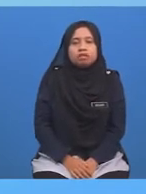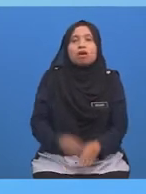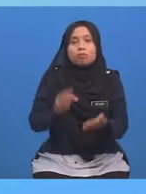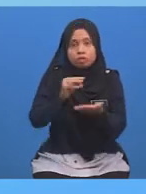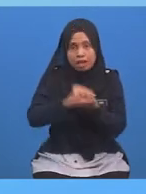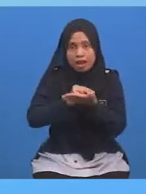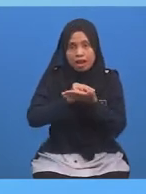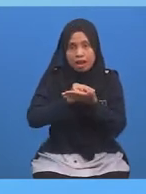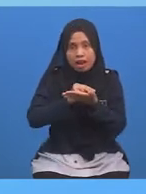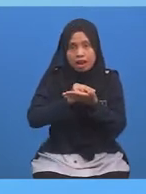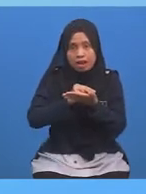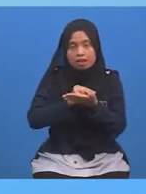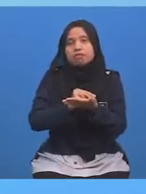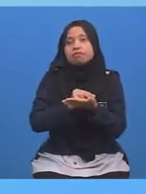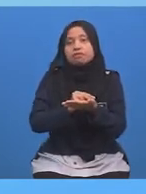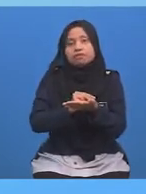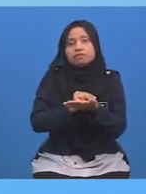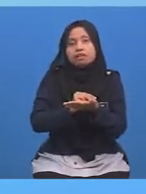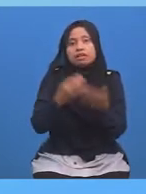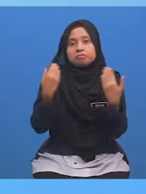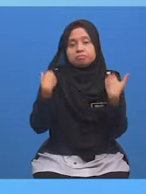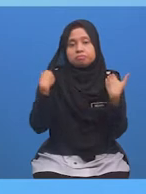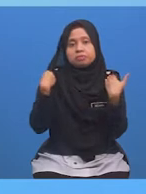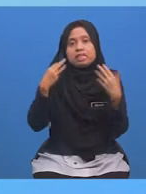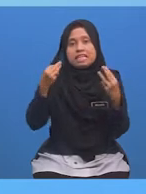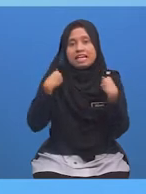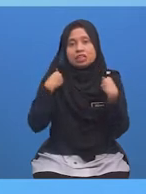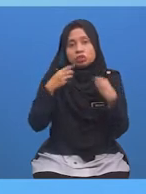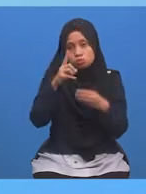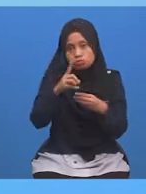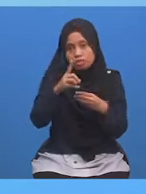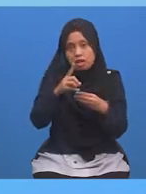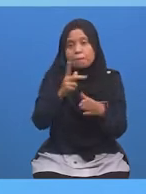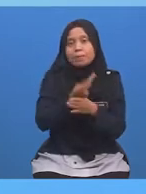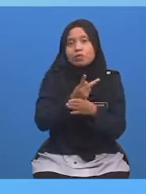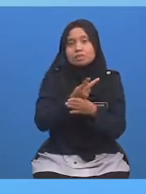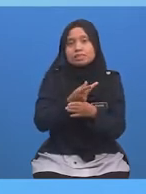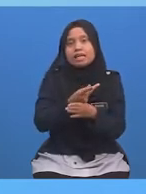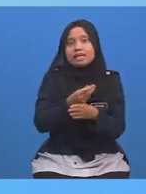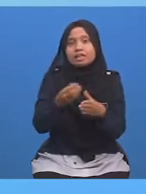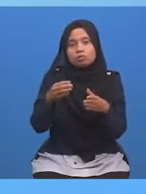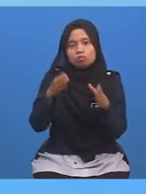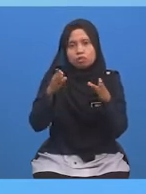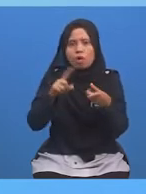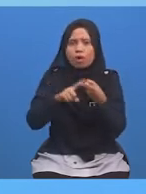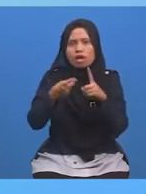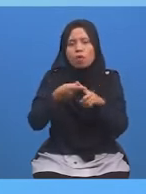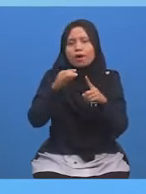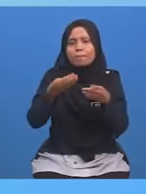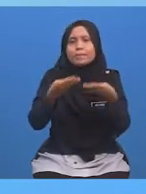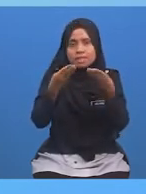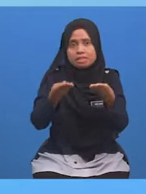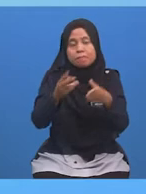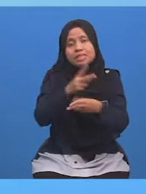Modal pula milikan tunggal dari simpanan pemilik, perkongsian dari sumbangan rakan kongsi